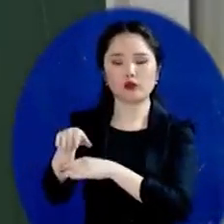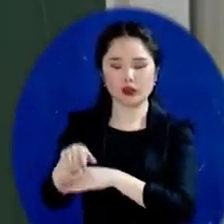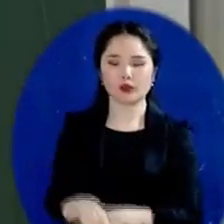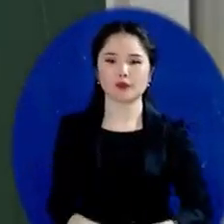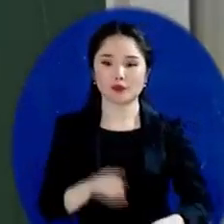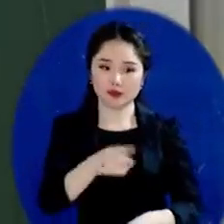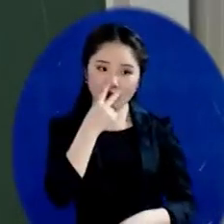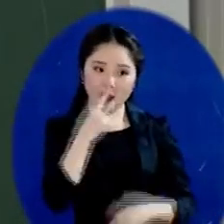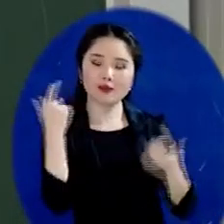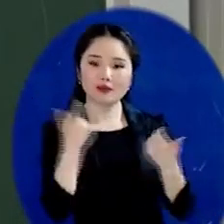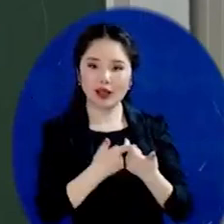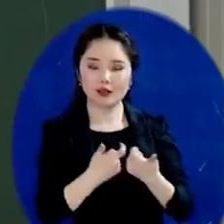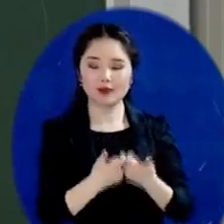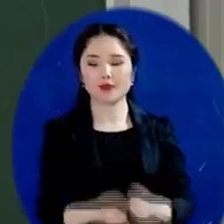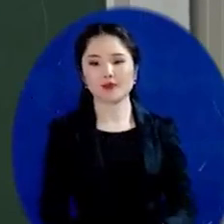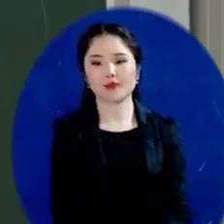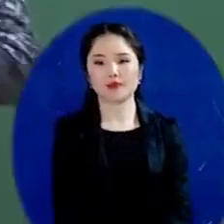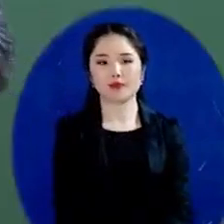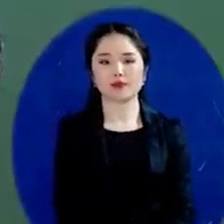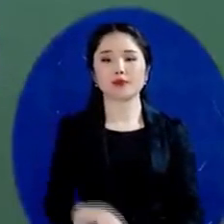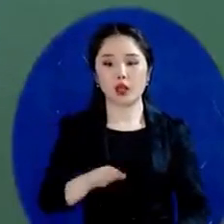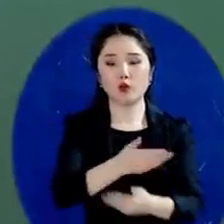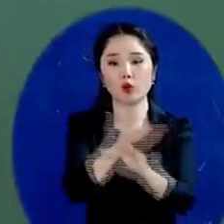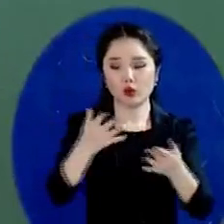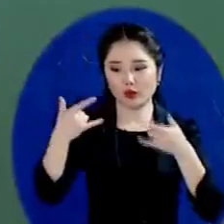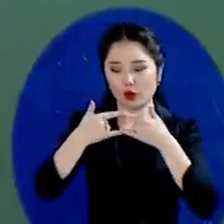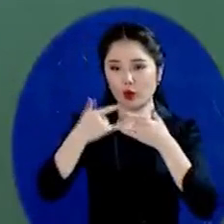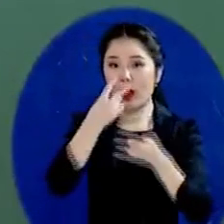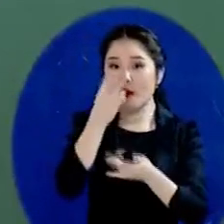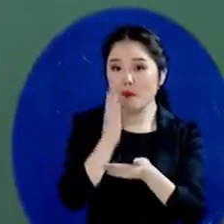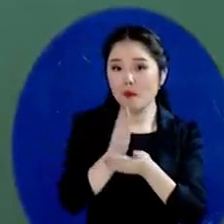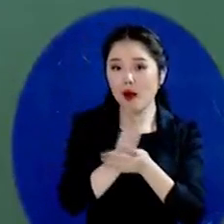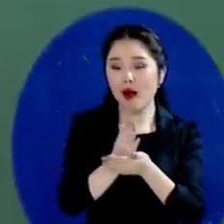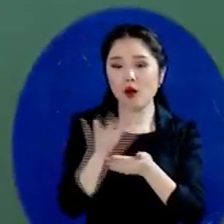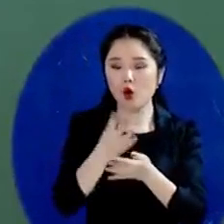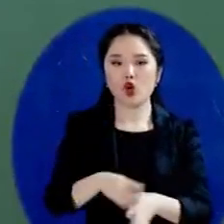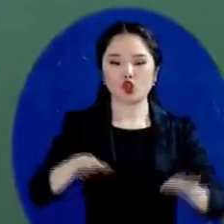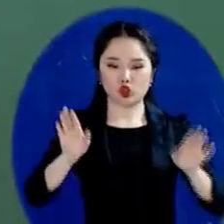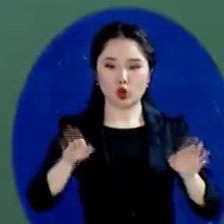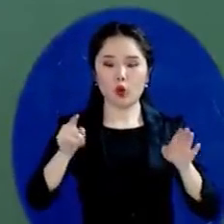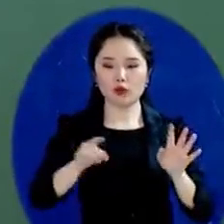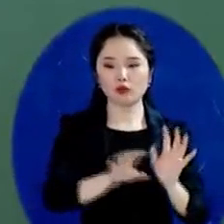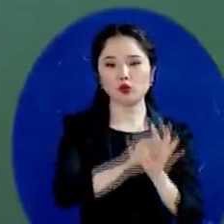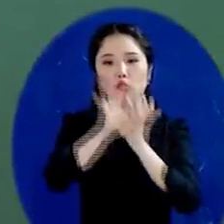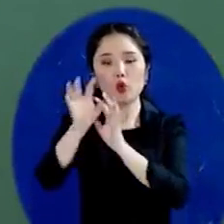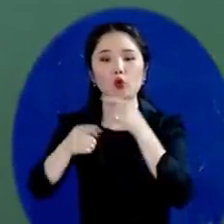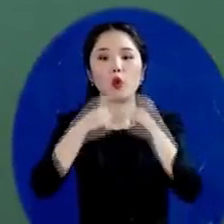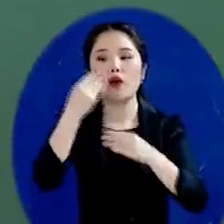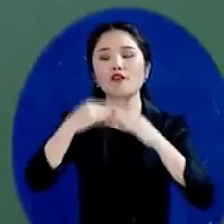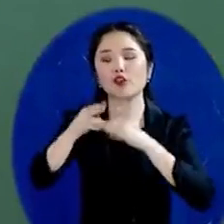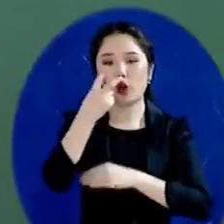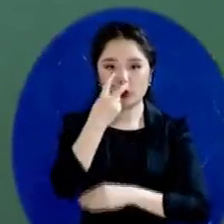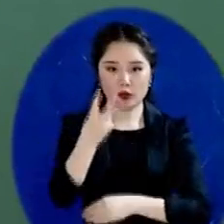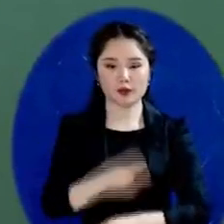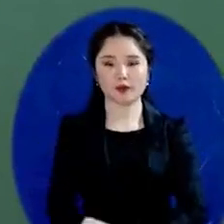мэдээлэл маань таарч байна гэж багш нь үзэж байна. Бүгдээрээ дэлгэцэнд харагдаж байгаа шувууны нүүдлийн талаар